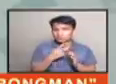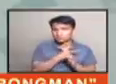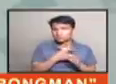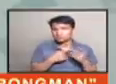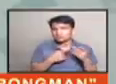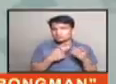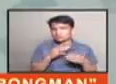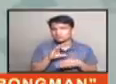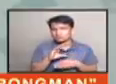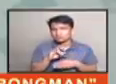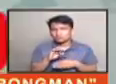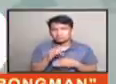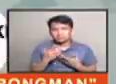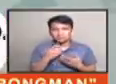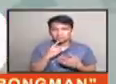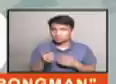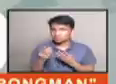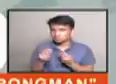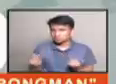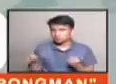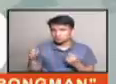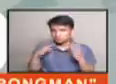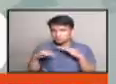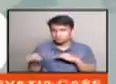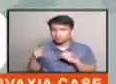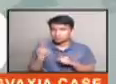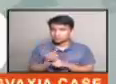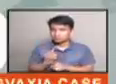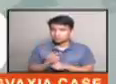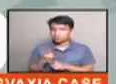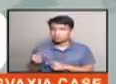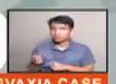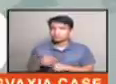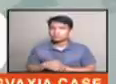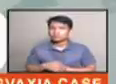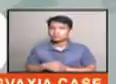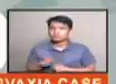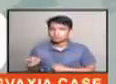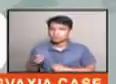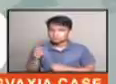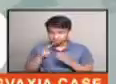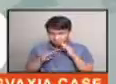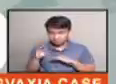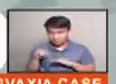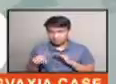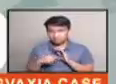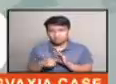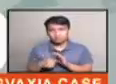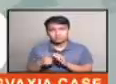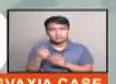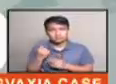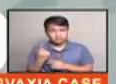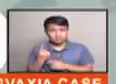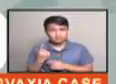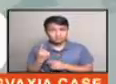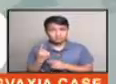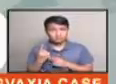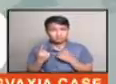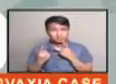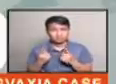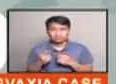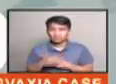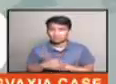sa inyong kandidatura kapag hindi nyo po naayos to, na-handle na maayo, na mabuti. Ito pong problema. Na-guess nyo po, Ms. Alicia? Opo,